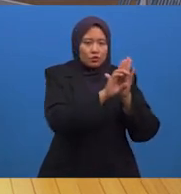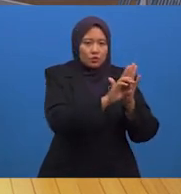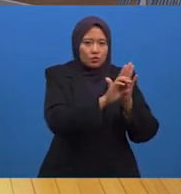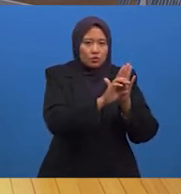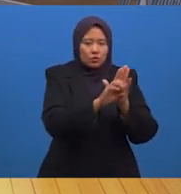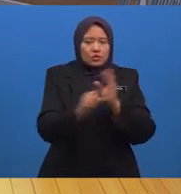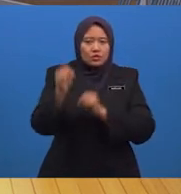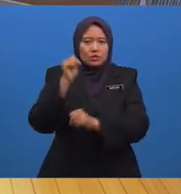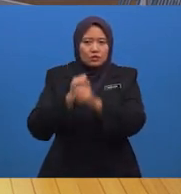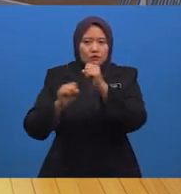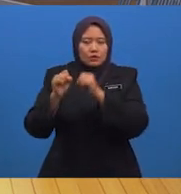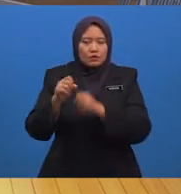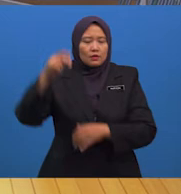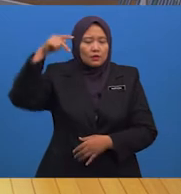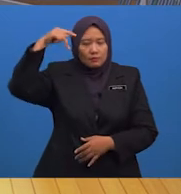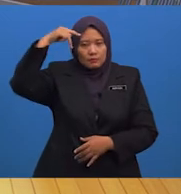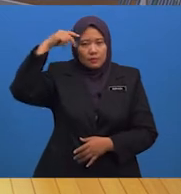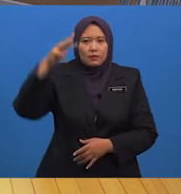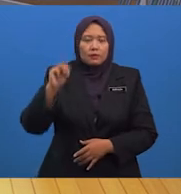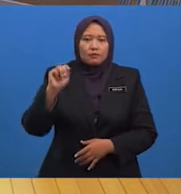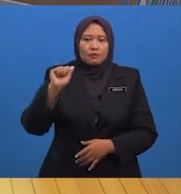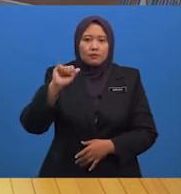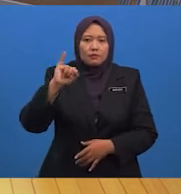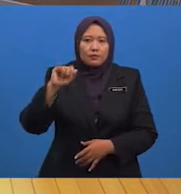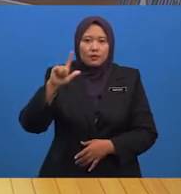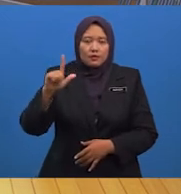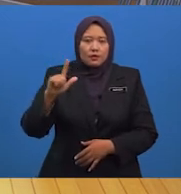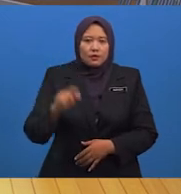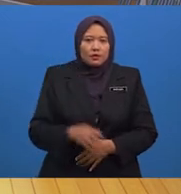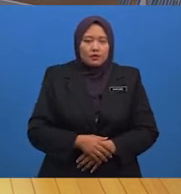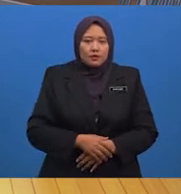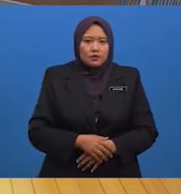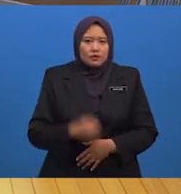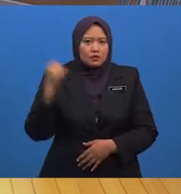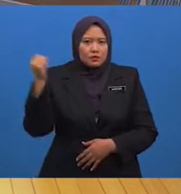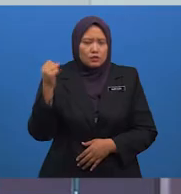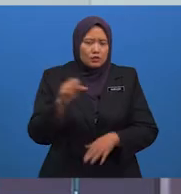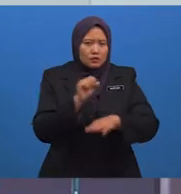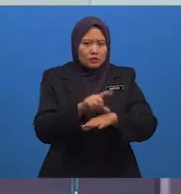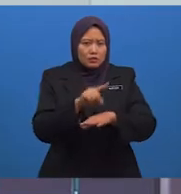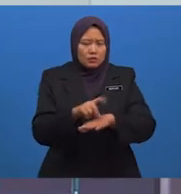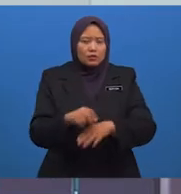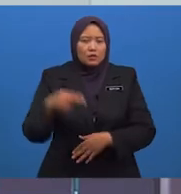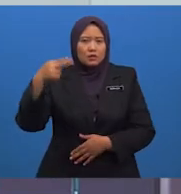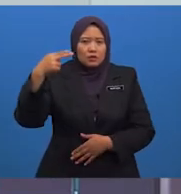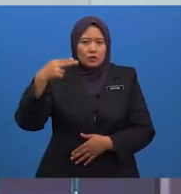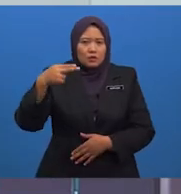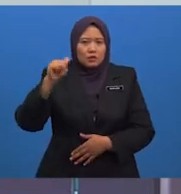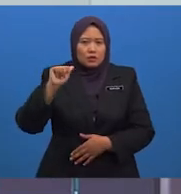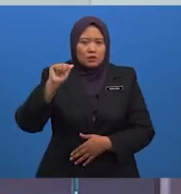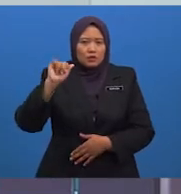sentiasa menasihati Hayati agar rajin dalam menuntut ilmu. Dalam